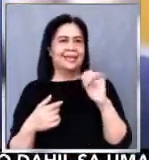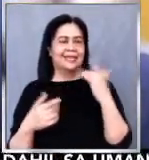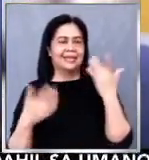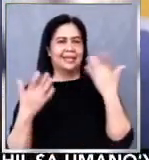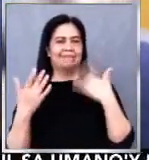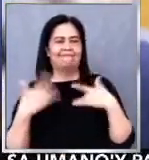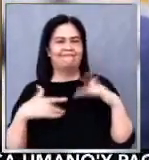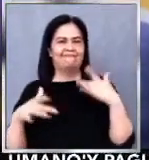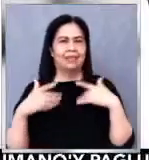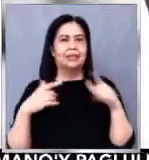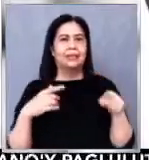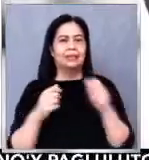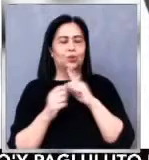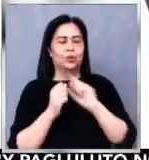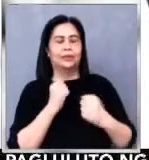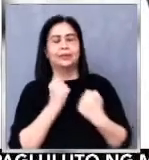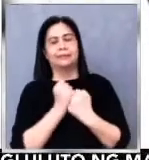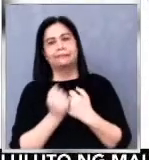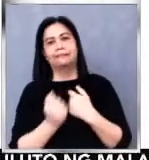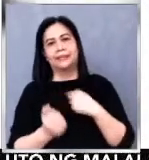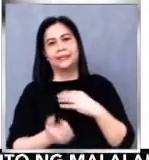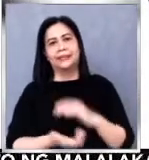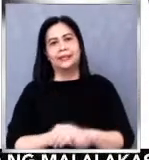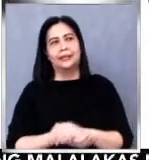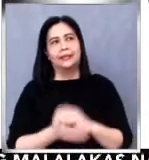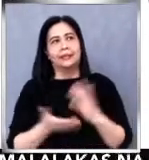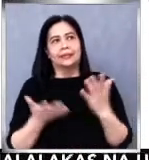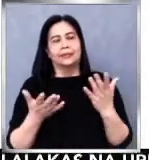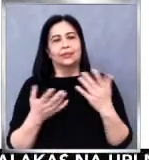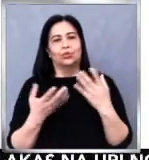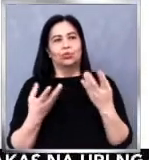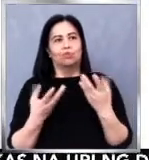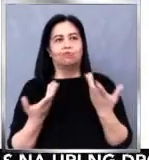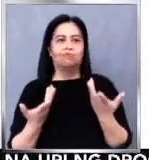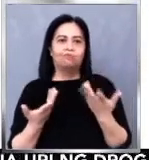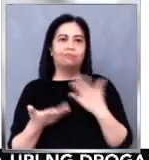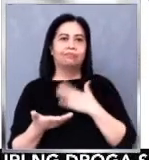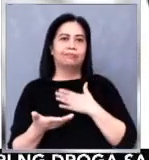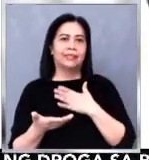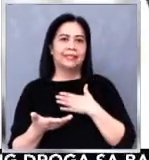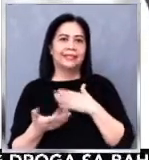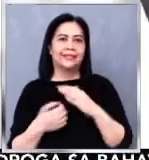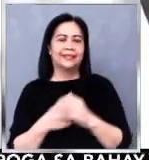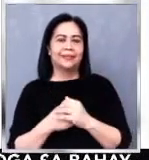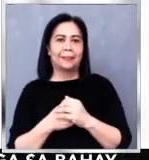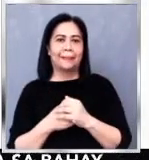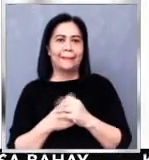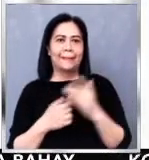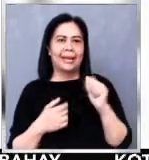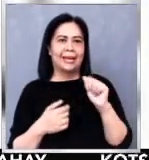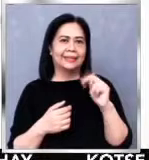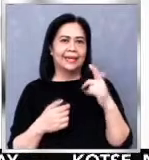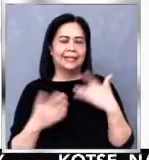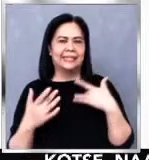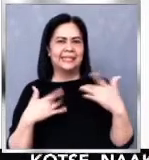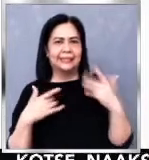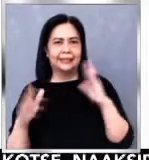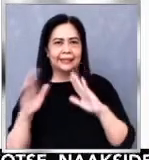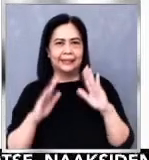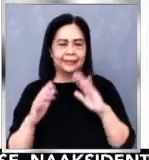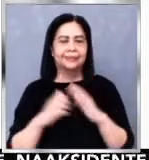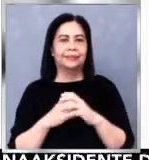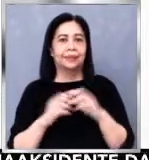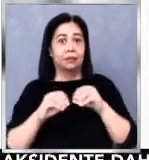sa nakatulong sa akin. Para maano ko po yung ano ko, yung anxiety ko po. Nag-viral ang